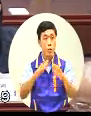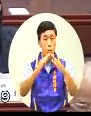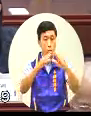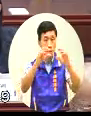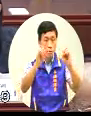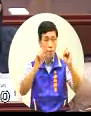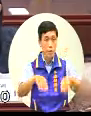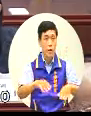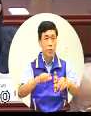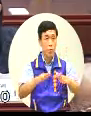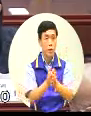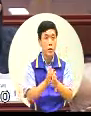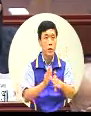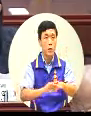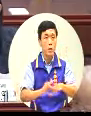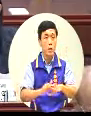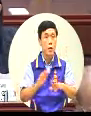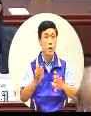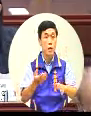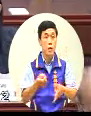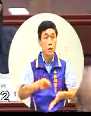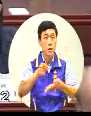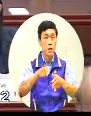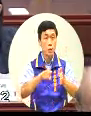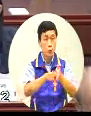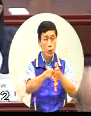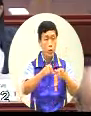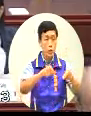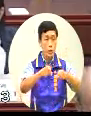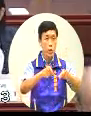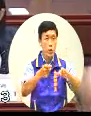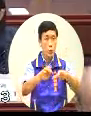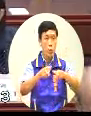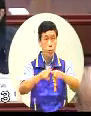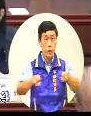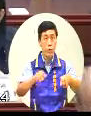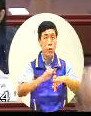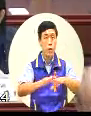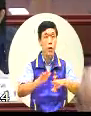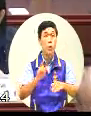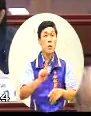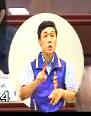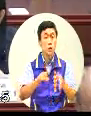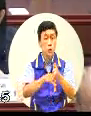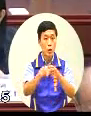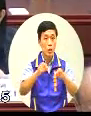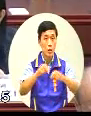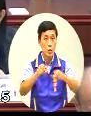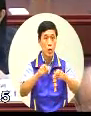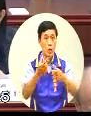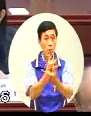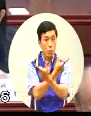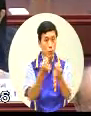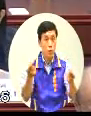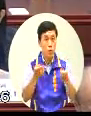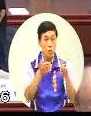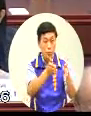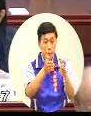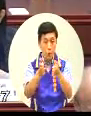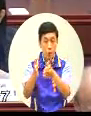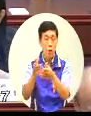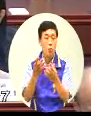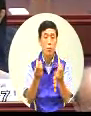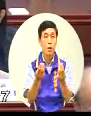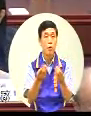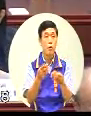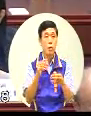告。那刚刚有特别提案的专案就是比较公平，因为专案是一视同仁，没有针对性，没有针对性。那么我们